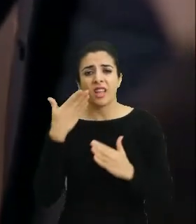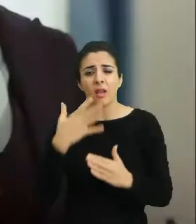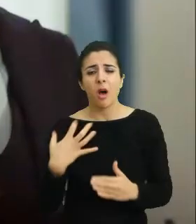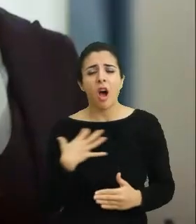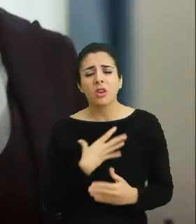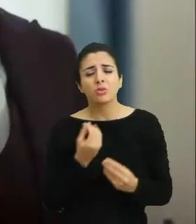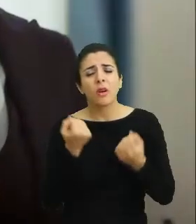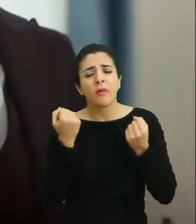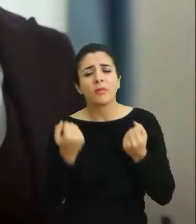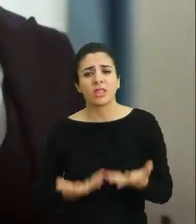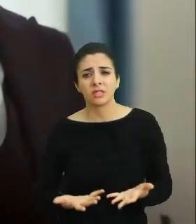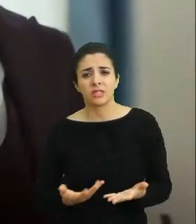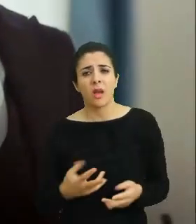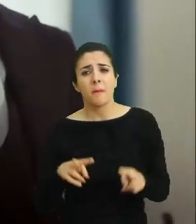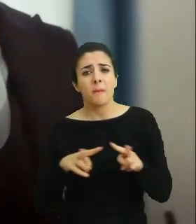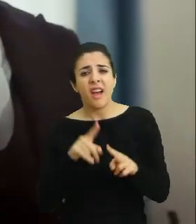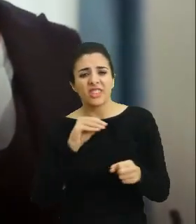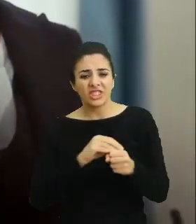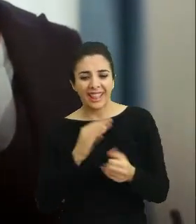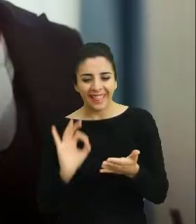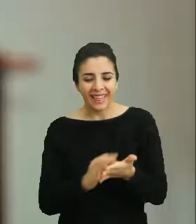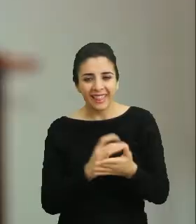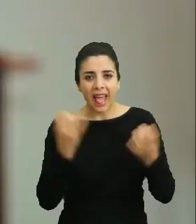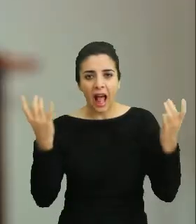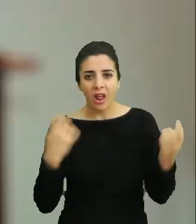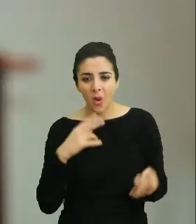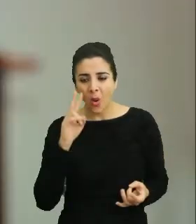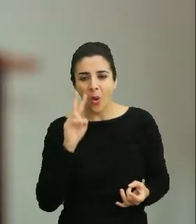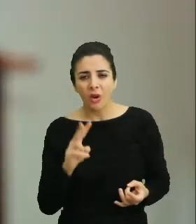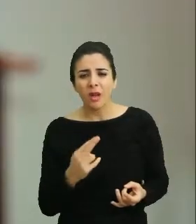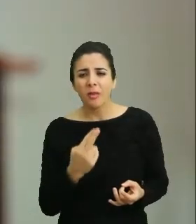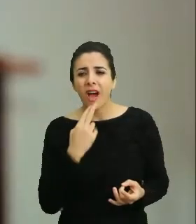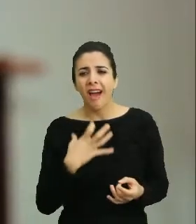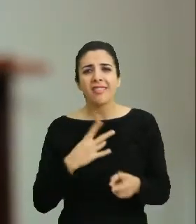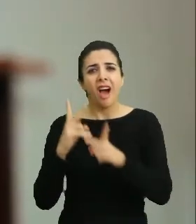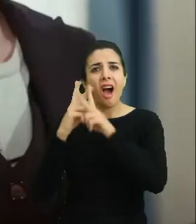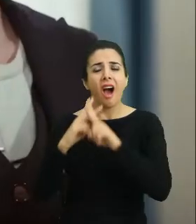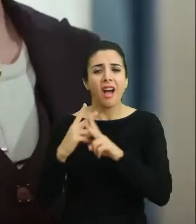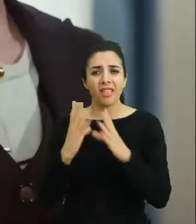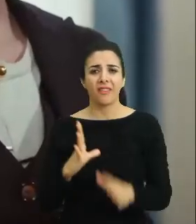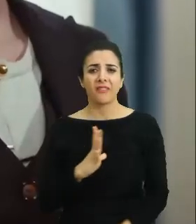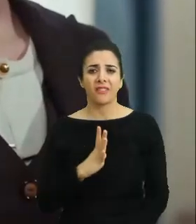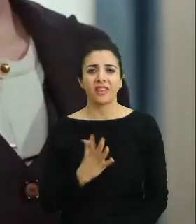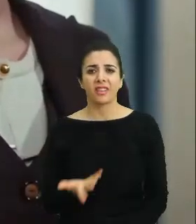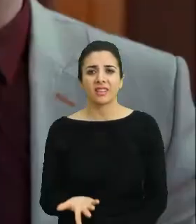Annesi perişan. Merve için diktiği gelinliği gösterdi. Kadın ne hayaller kurmuş.